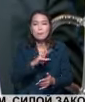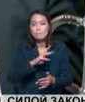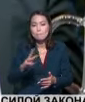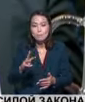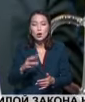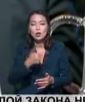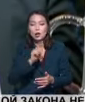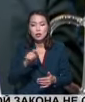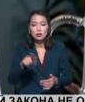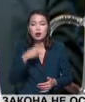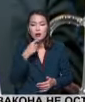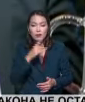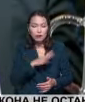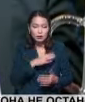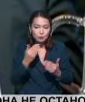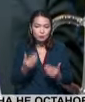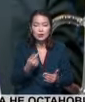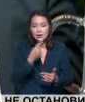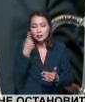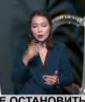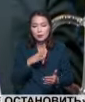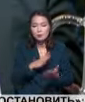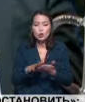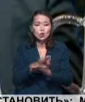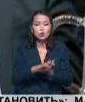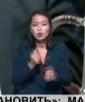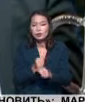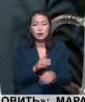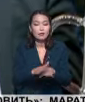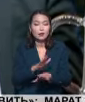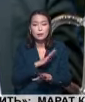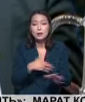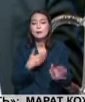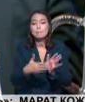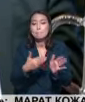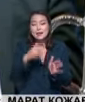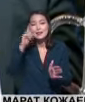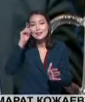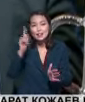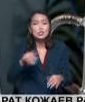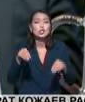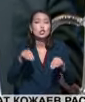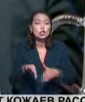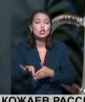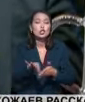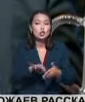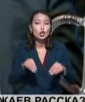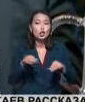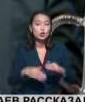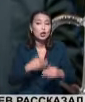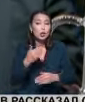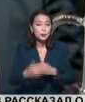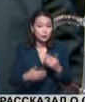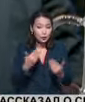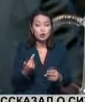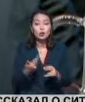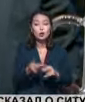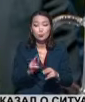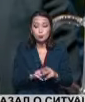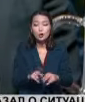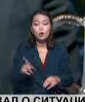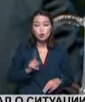этом говорилось несколько месяцев назад, но ничего не было сделано. Мы призываем Израиль предпринять срочные шаги. Я повторяю, что Соединенные Штаты